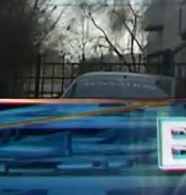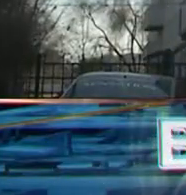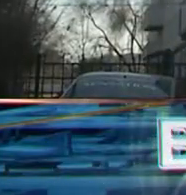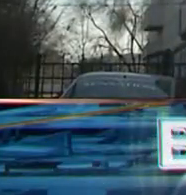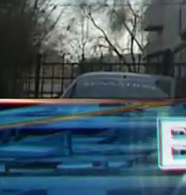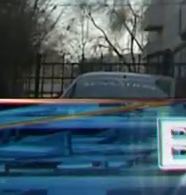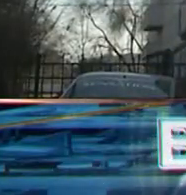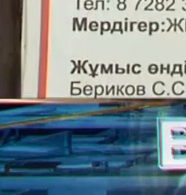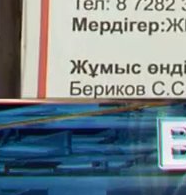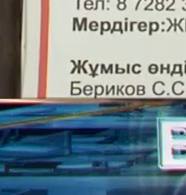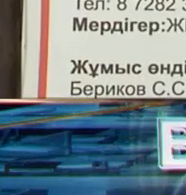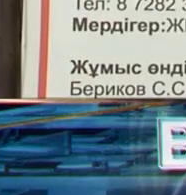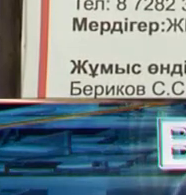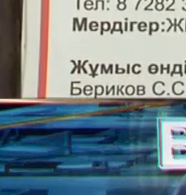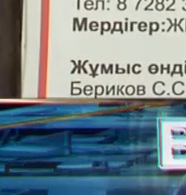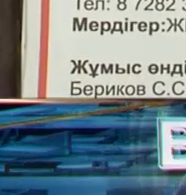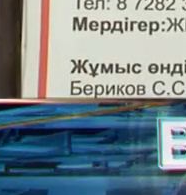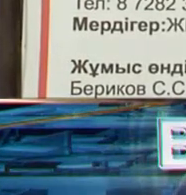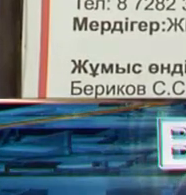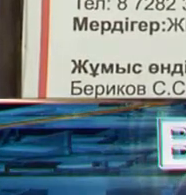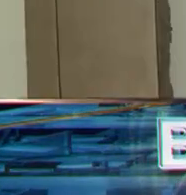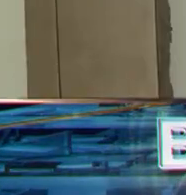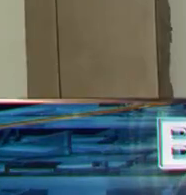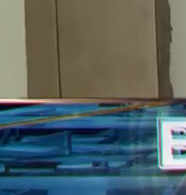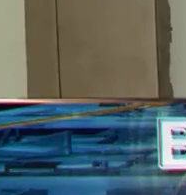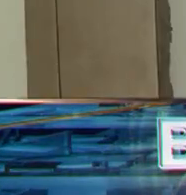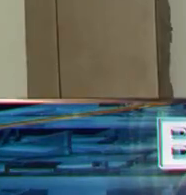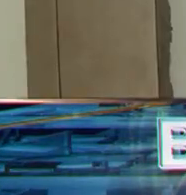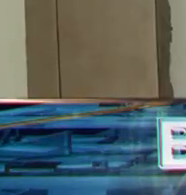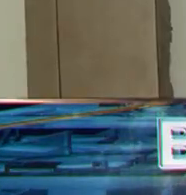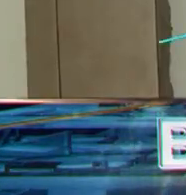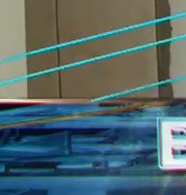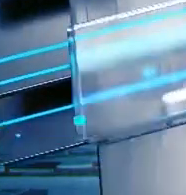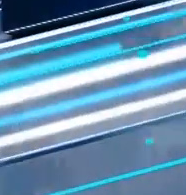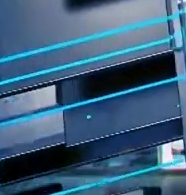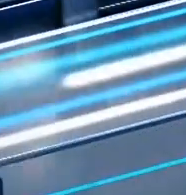Жұмыспен қамту жол картасы деп, облыста 41 білім нысаны жөндеуден өтіп жатыр.